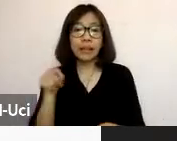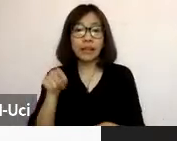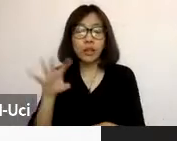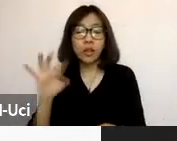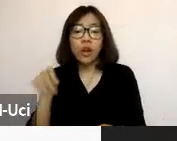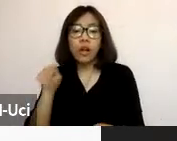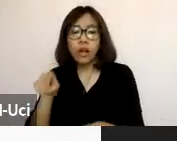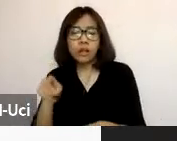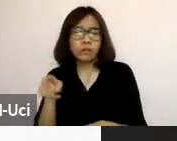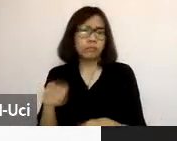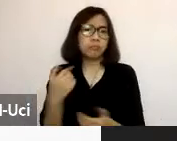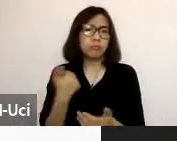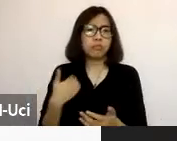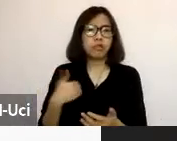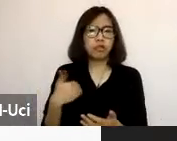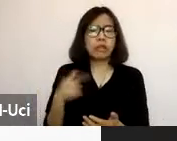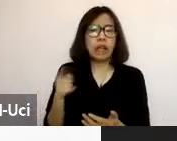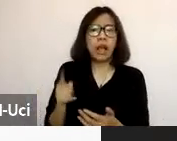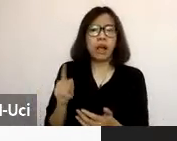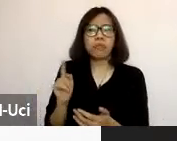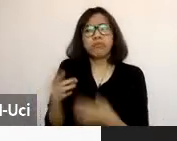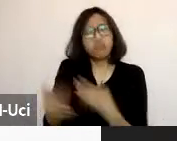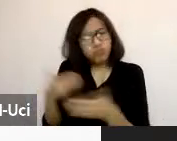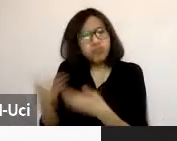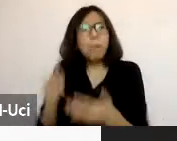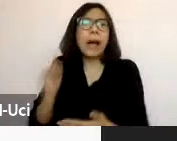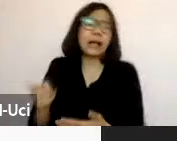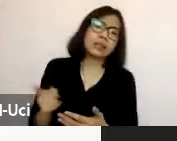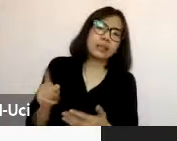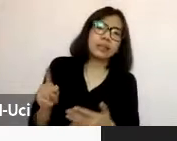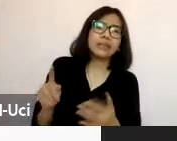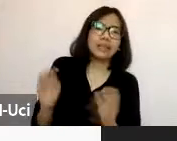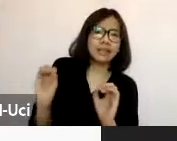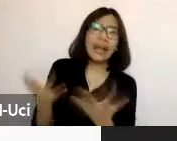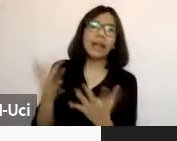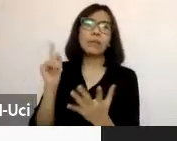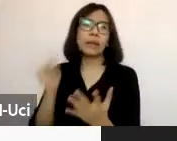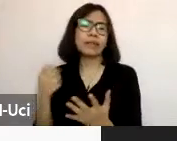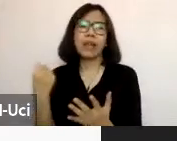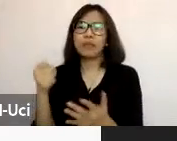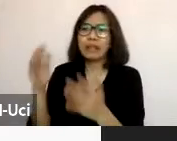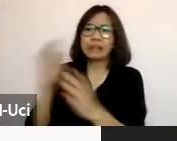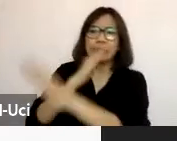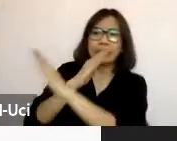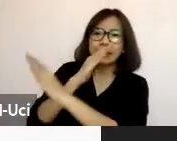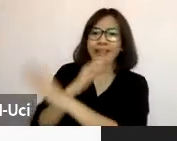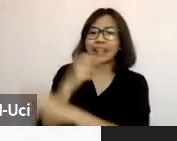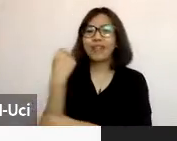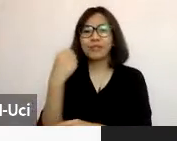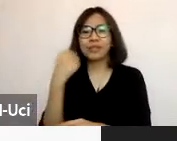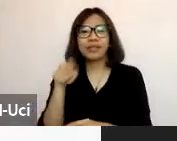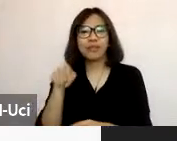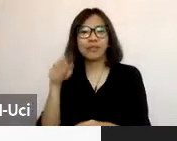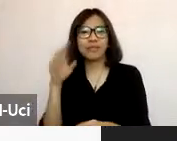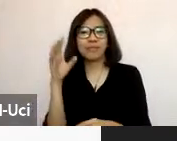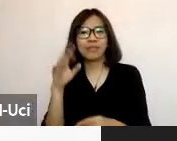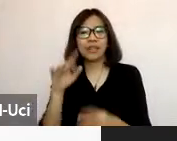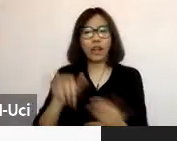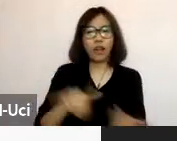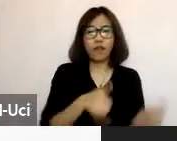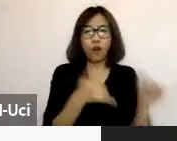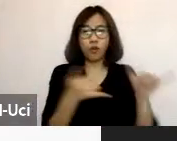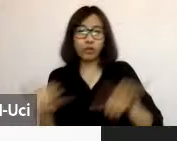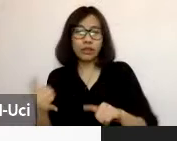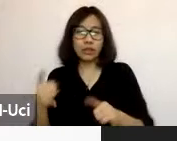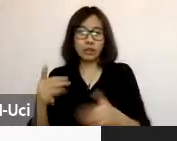itu tidak dapat dicegah atau dihambat Hai in seperti halnya lahirnya revolusi industri pertama